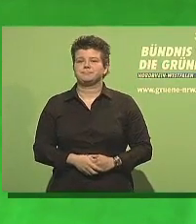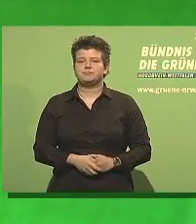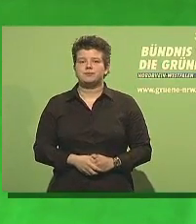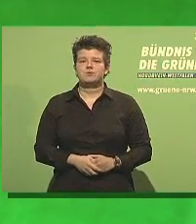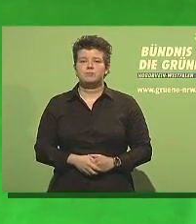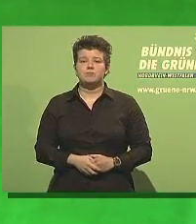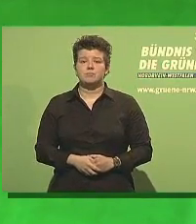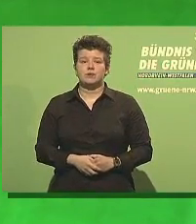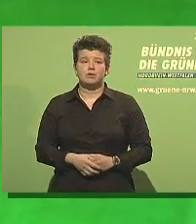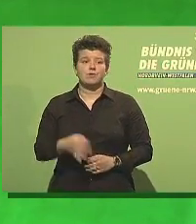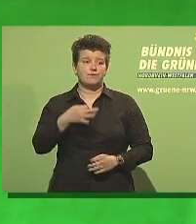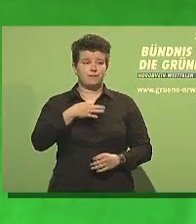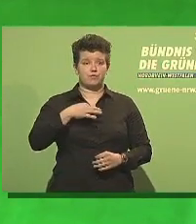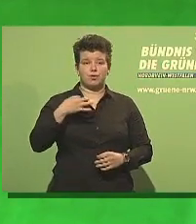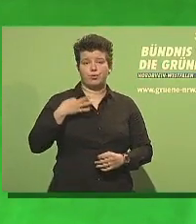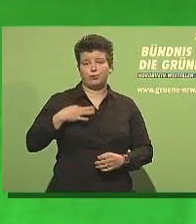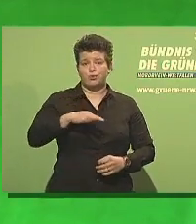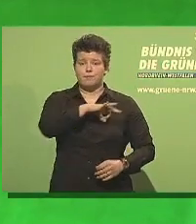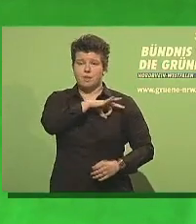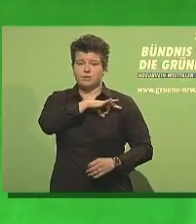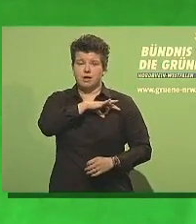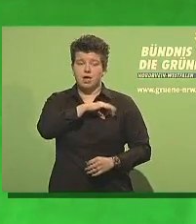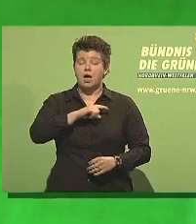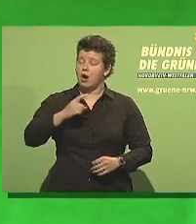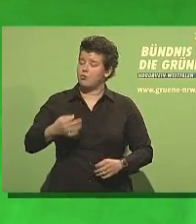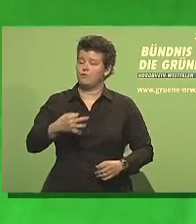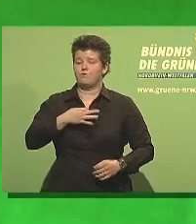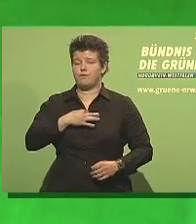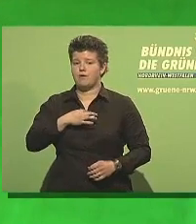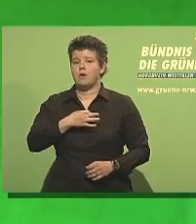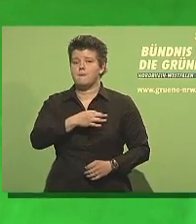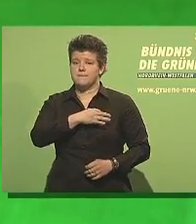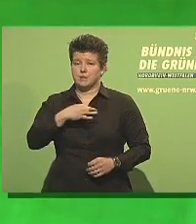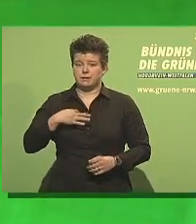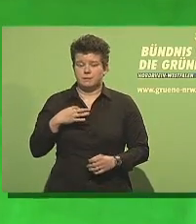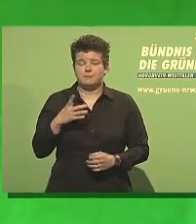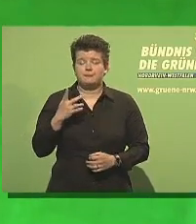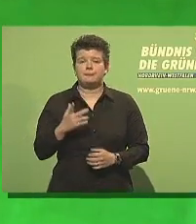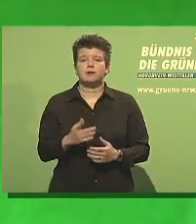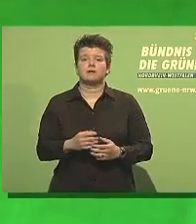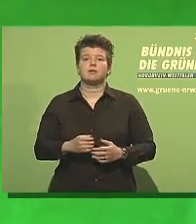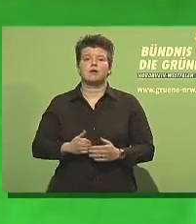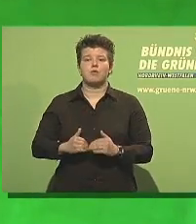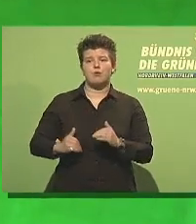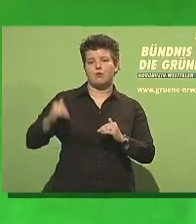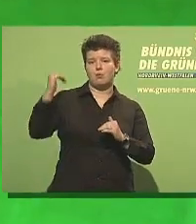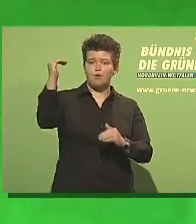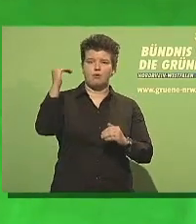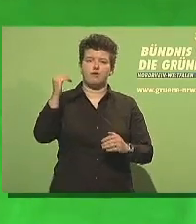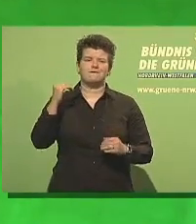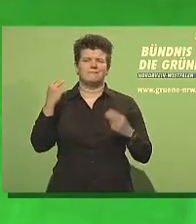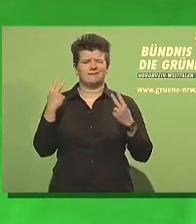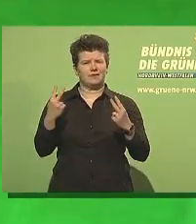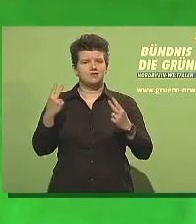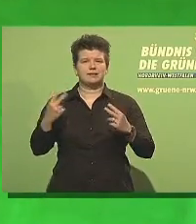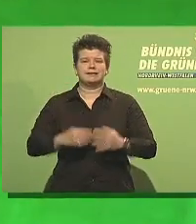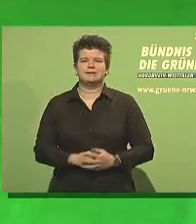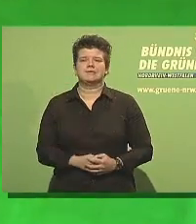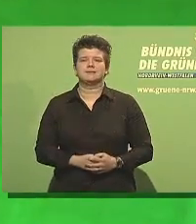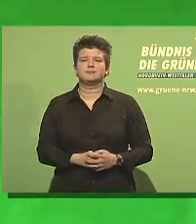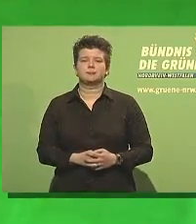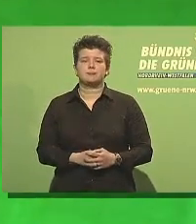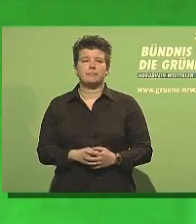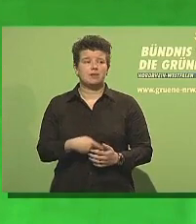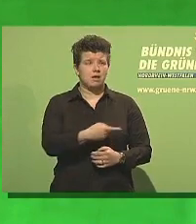Für uns Grüne, aber auch für mich persönlich, hat die Energiewende dabei höchste Priorität. Wir, die Grünen, haben vor gut